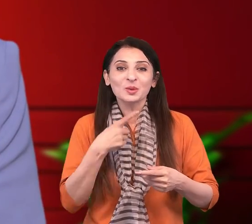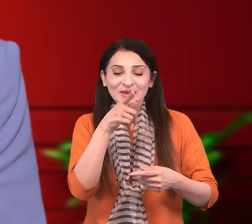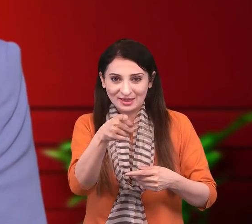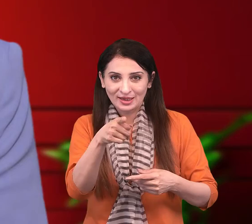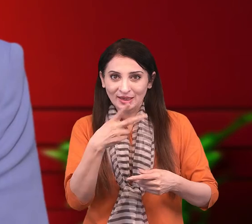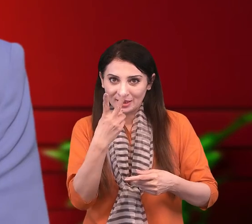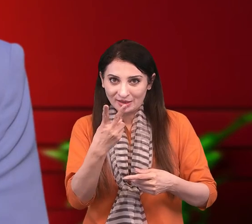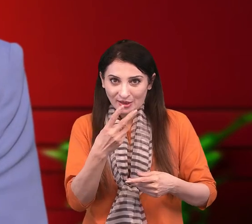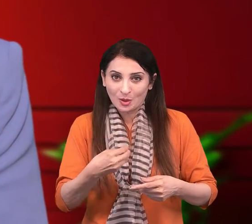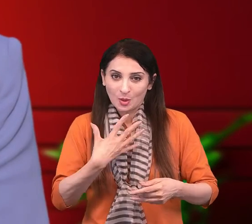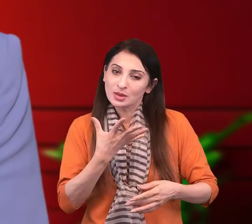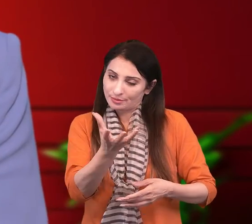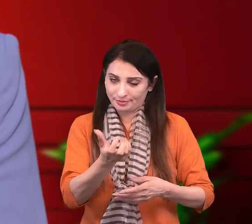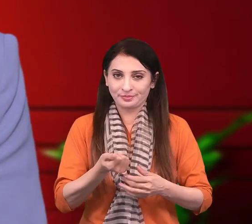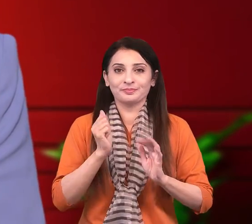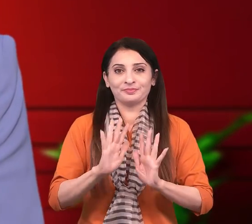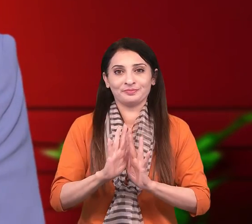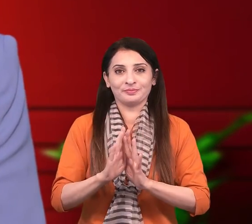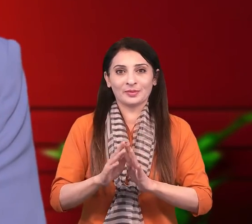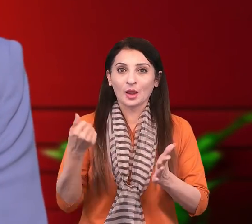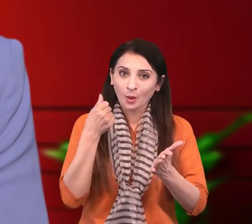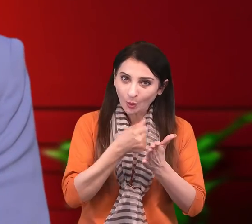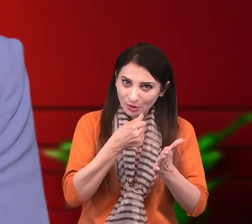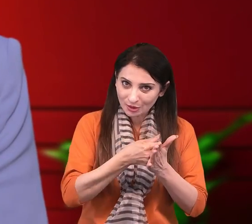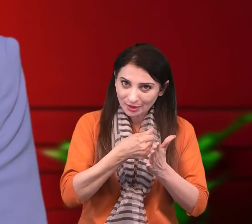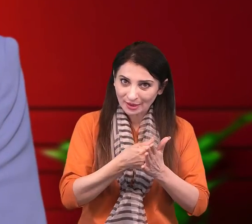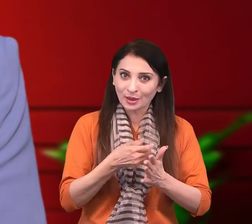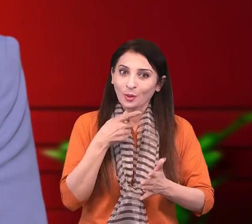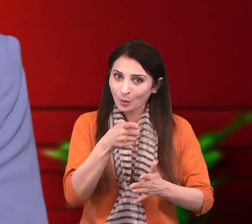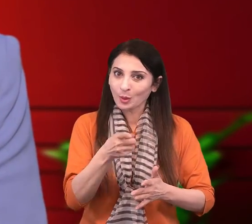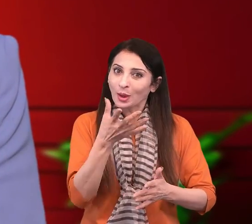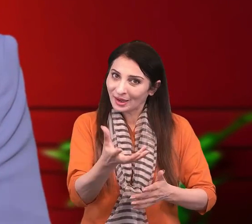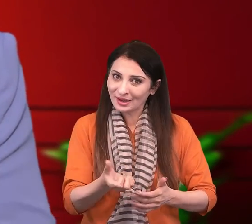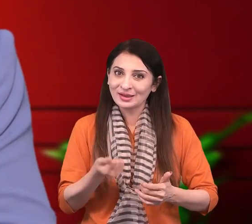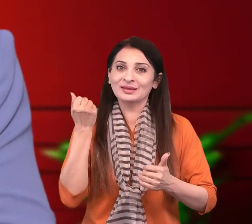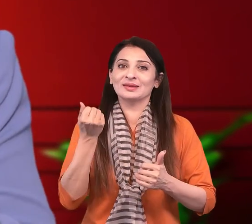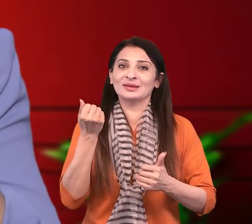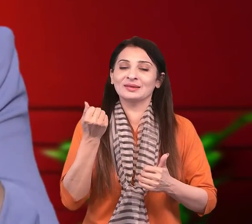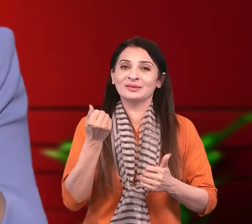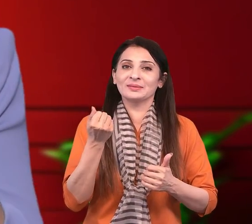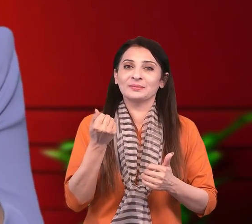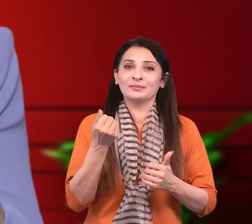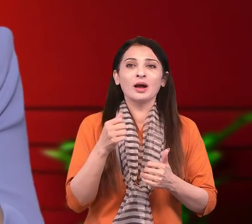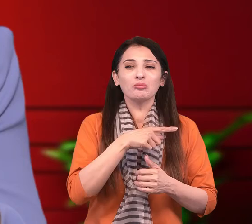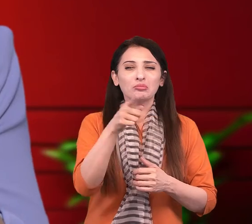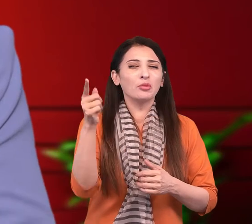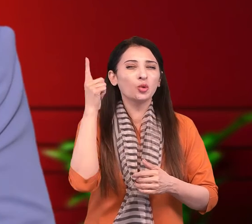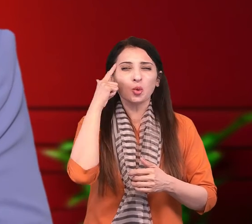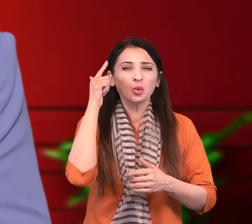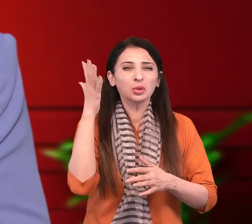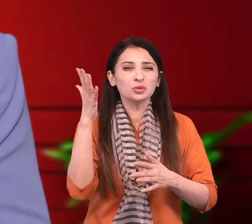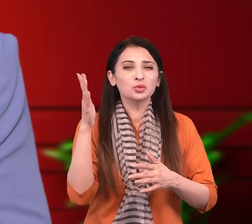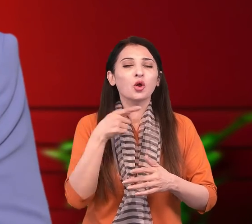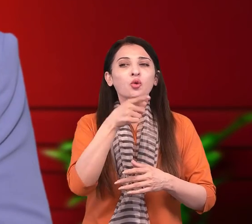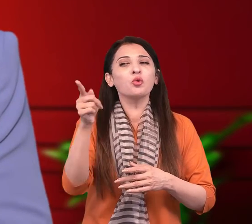ऑफ द ईजीएस्ट वे इज़ टू सी व्हाट मेक्स यू हैप्पी, और उसको परस्यू करें